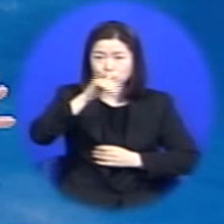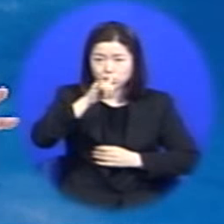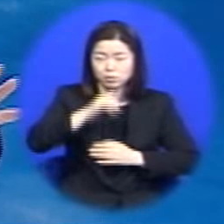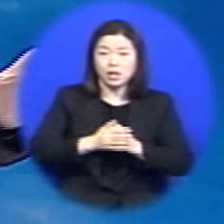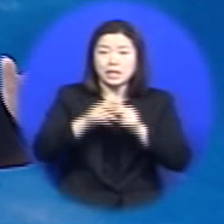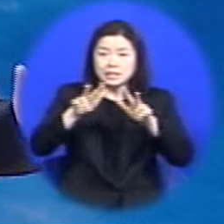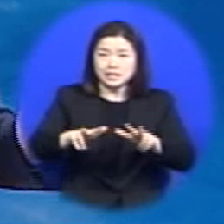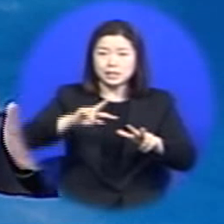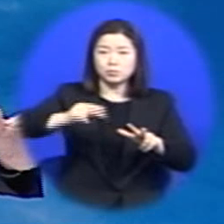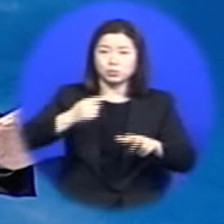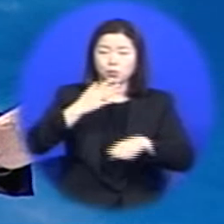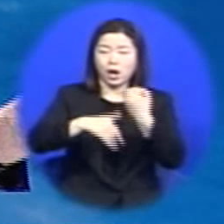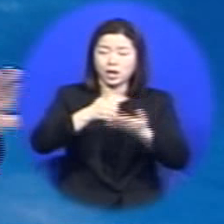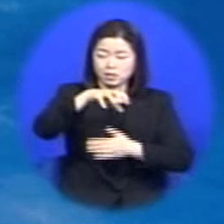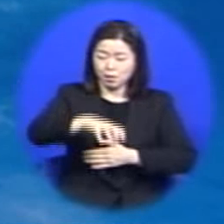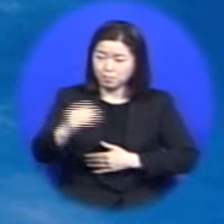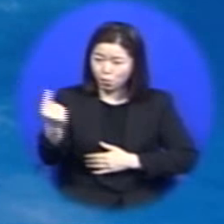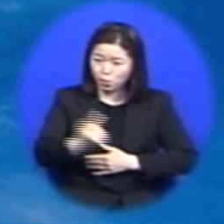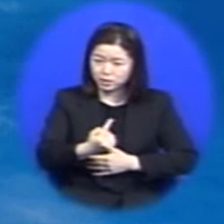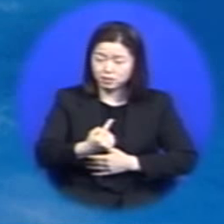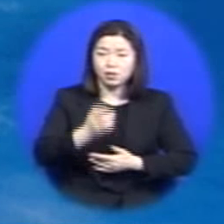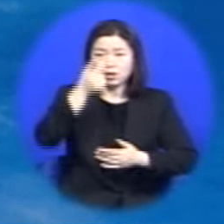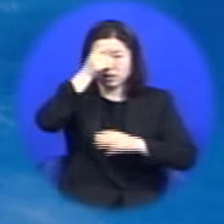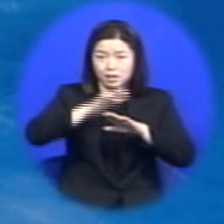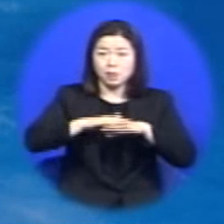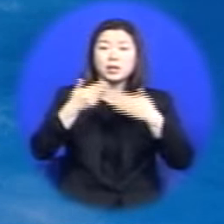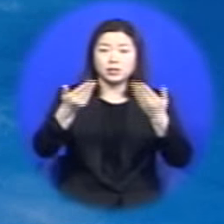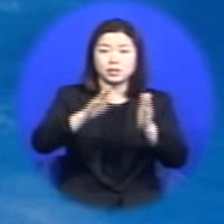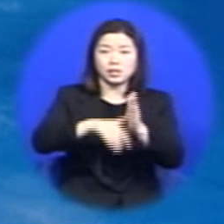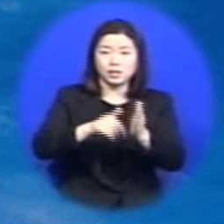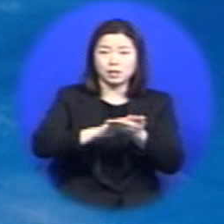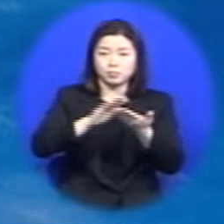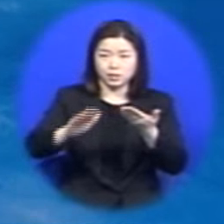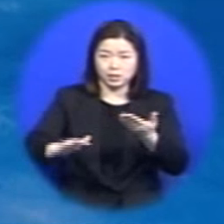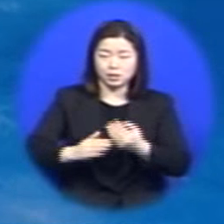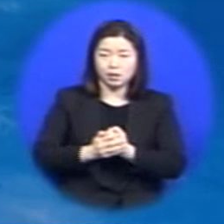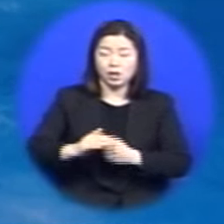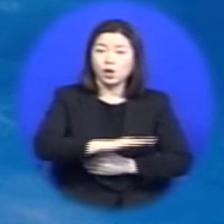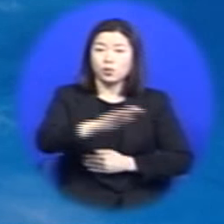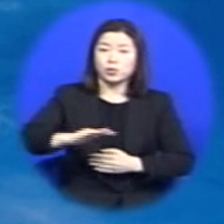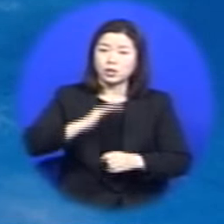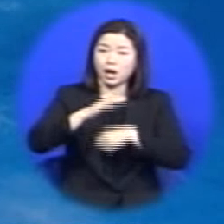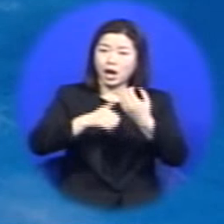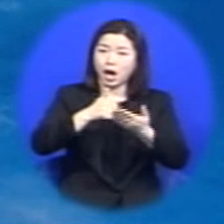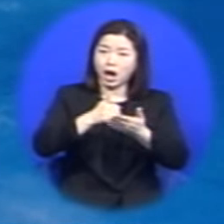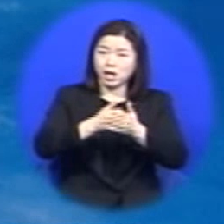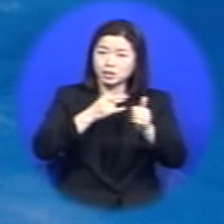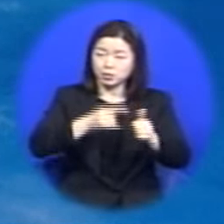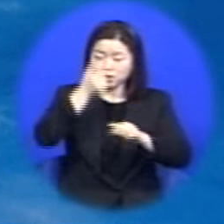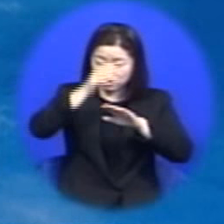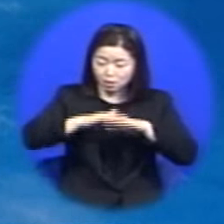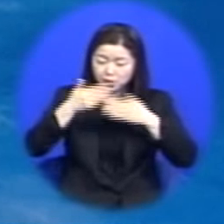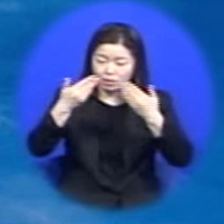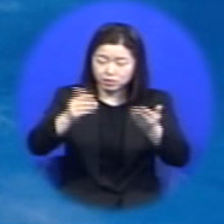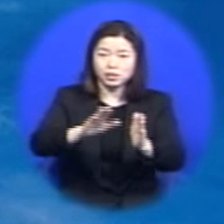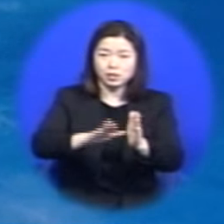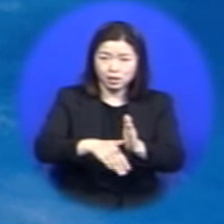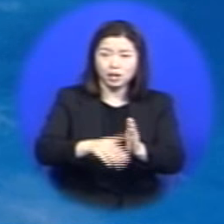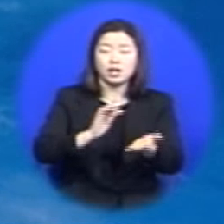지금도 우리가 하나님 앞에 나왔습니다. 예배 드릴 때예요. 우리가 하나님께 예배 드릴 때 예수님으로